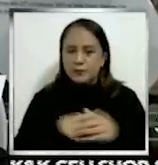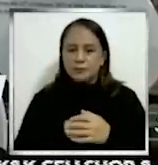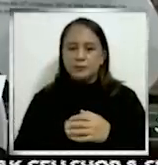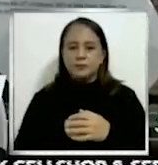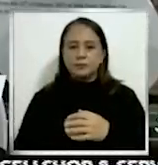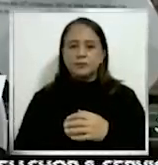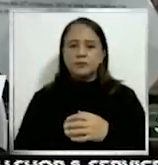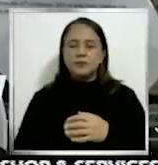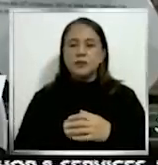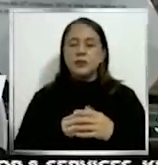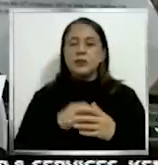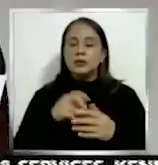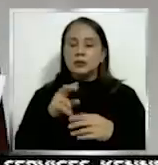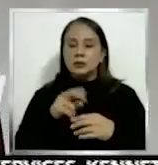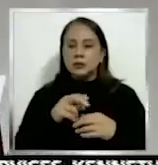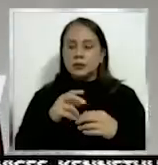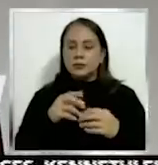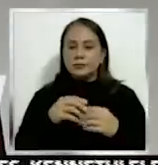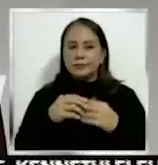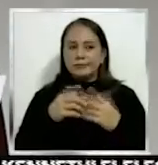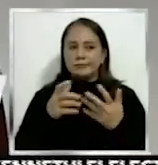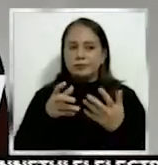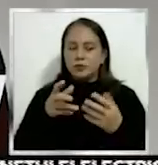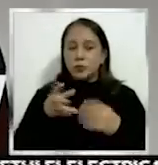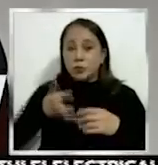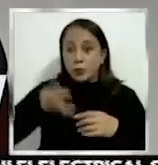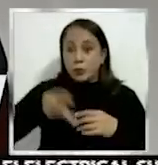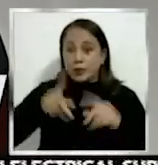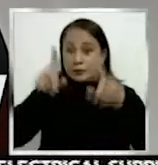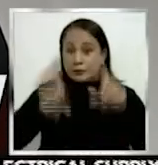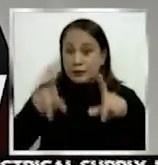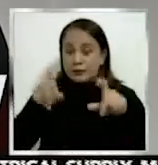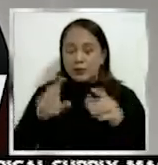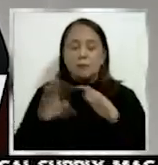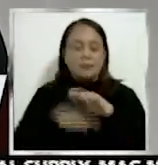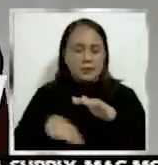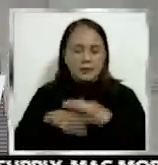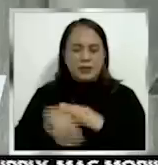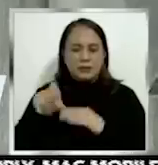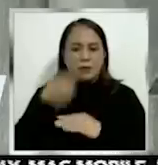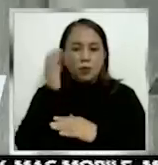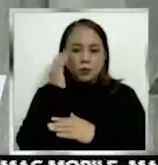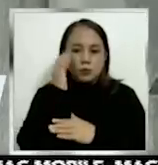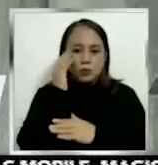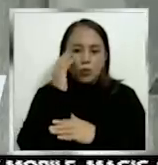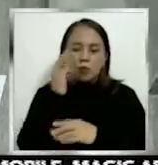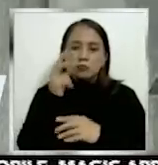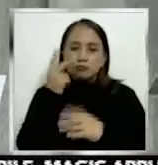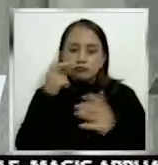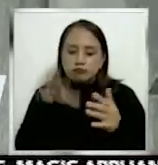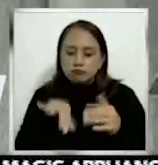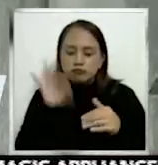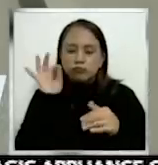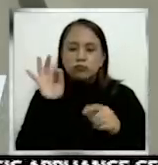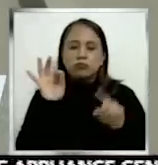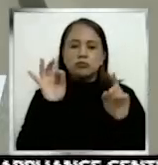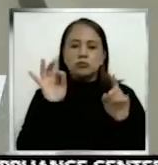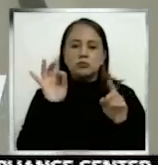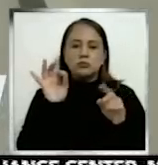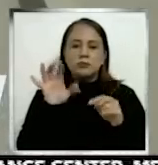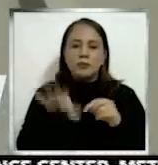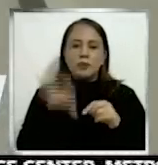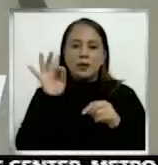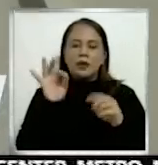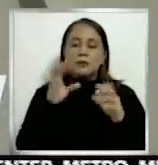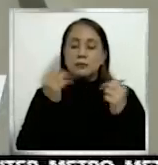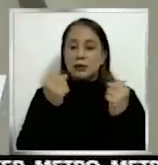Urinalysis ang isa sa pinaka-basic. Kalagay ko yun ang dapat importanteng malaman. Maagapan. Ang karamihan dyan, yung